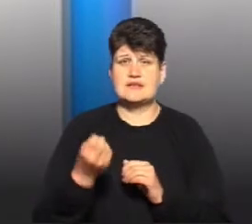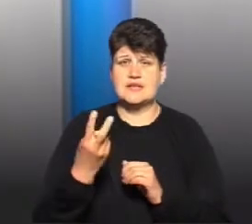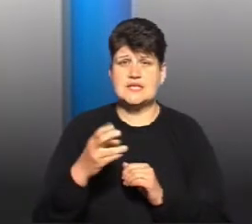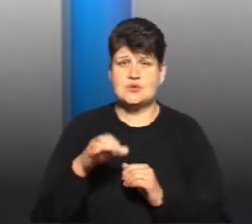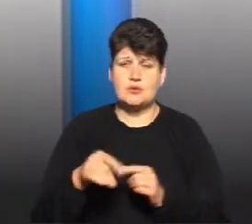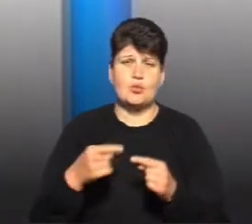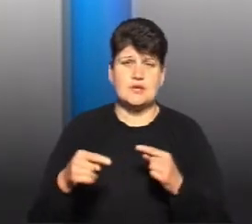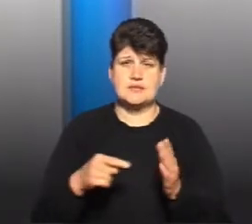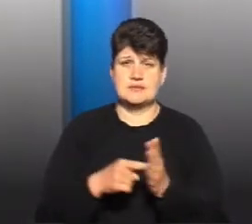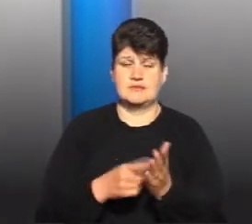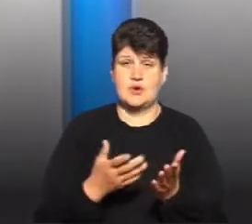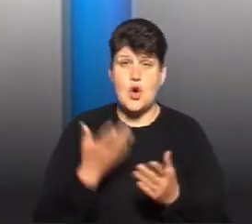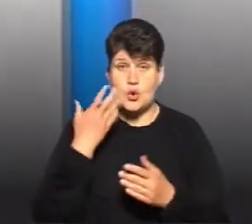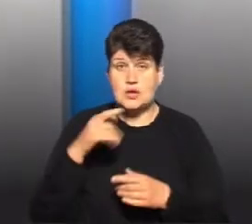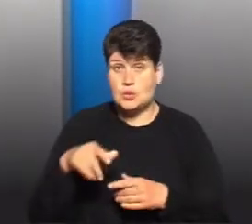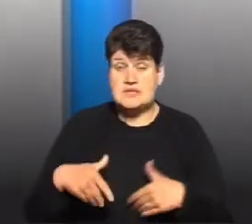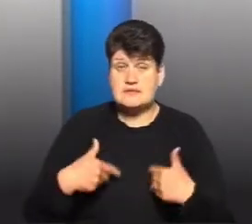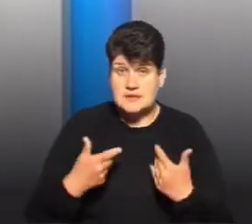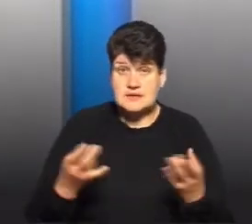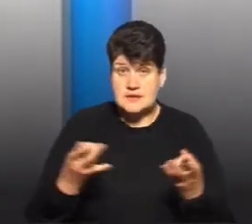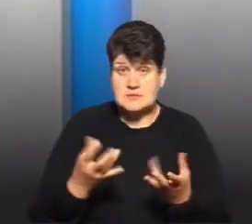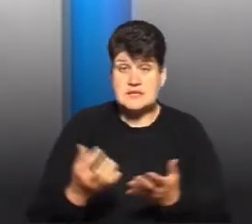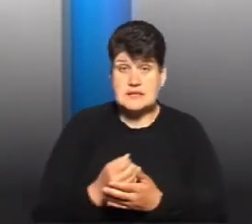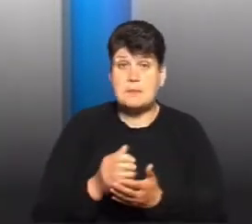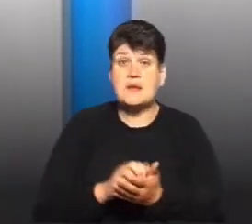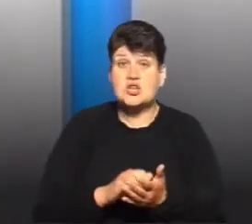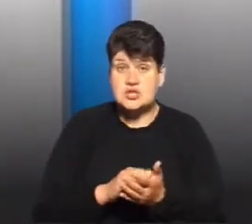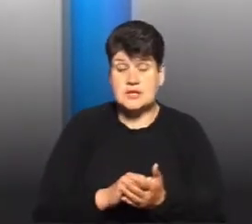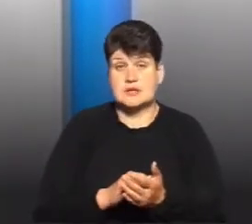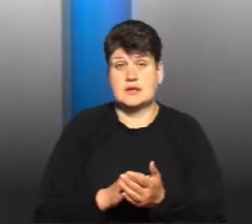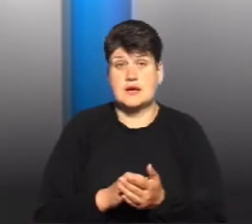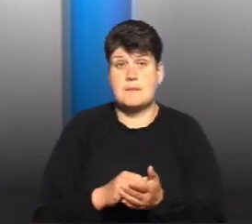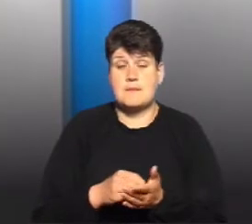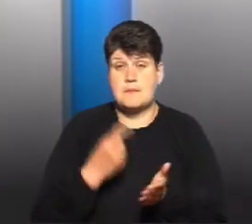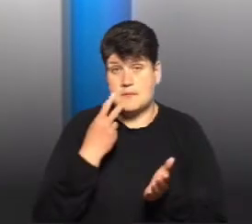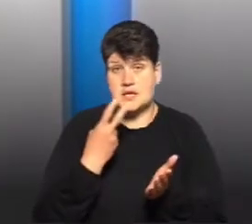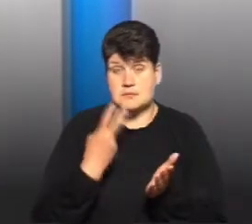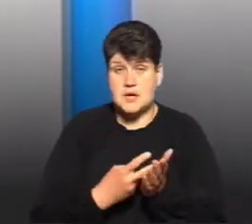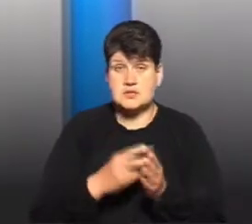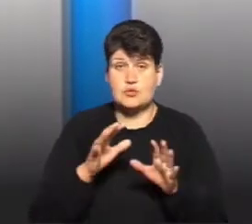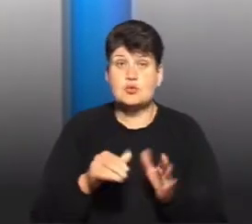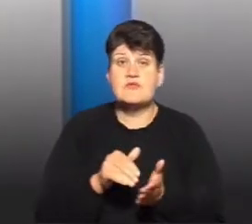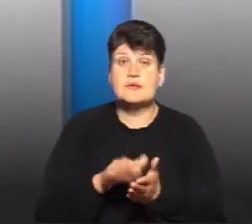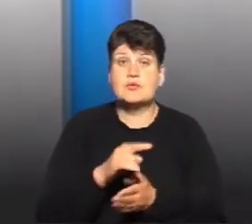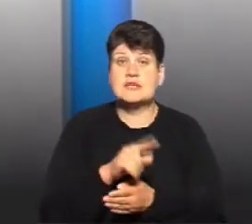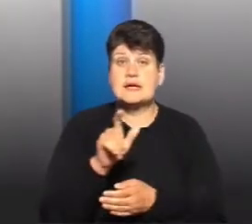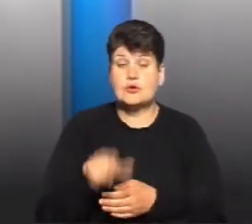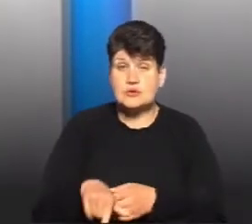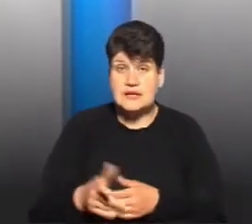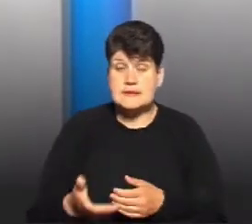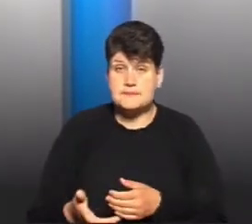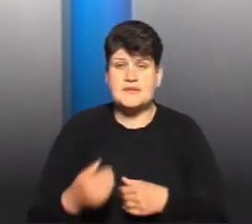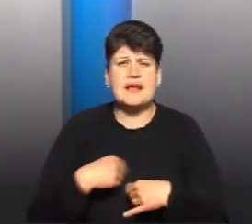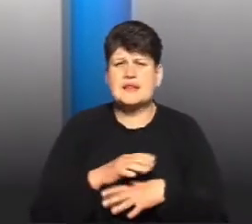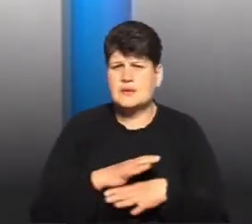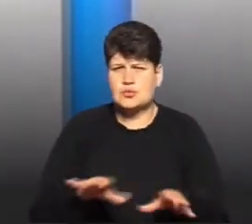люди звертаються, то треба знайти вагому причину, яка чітко також передбачена на земельним кодексом для того, щоб відмовити тій людині. Ну, я не буду казати, що не було